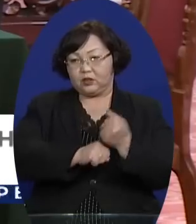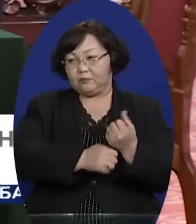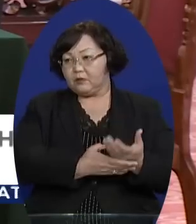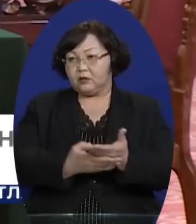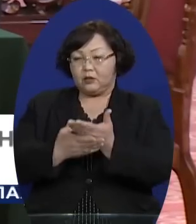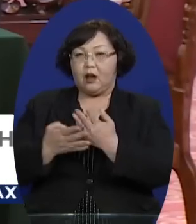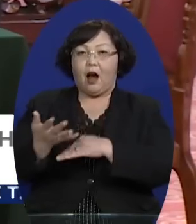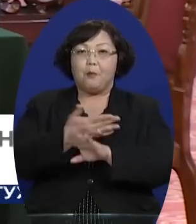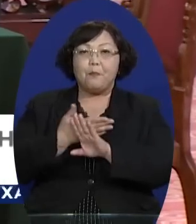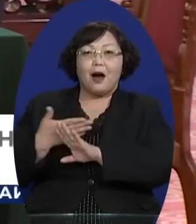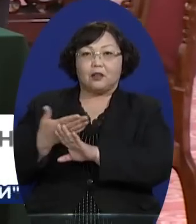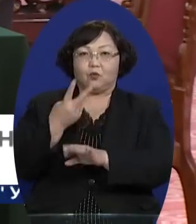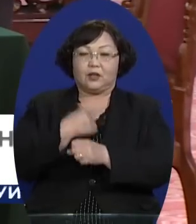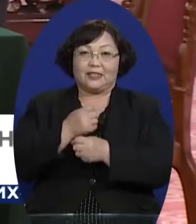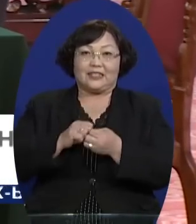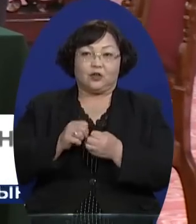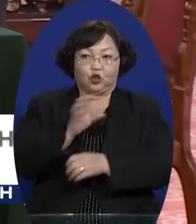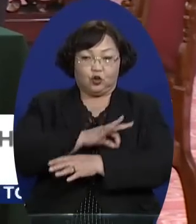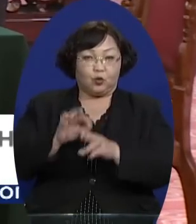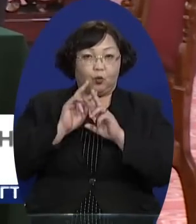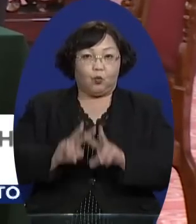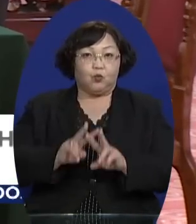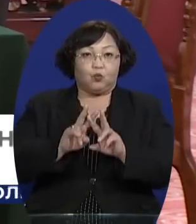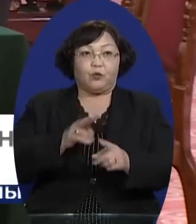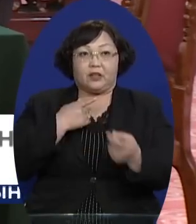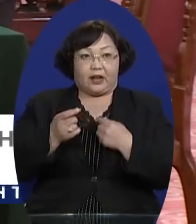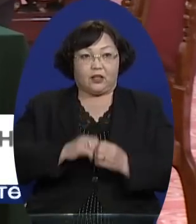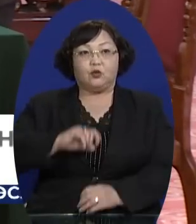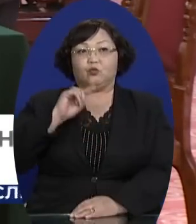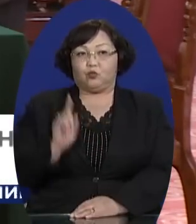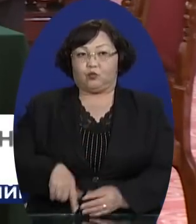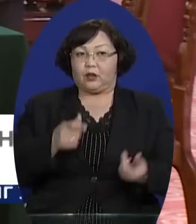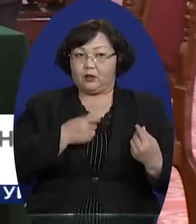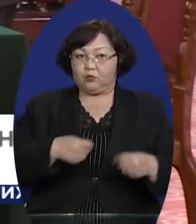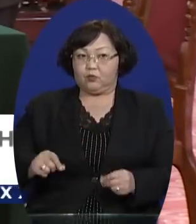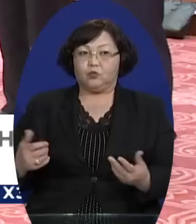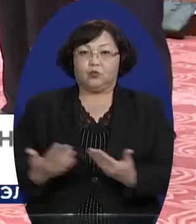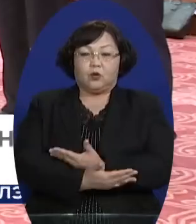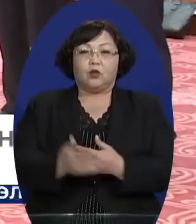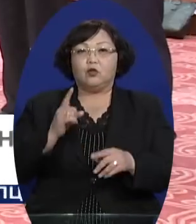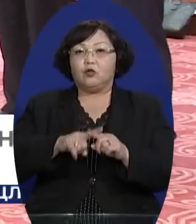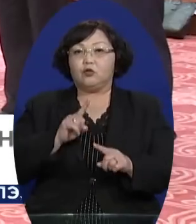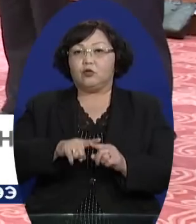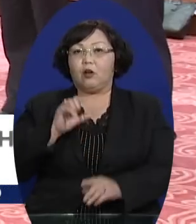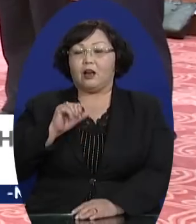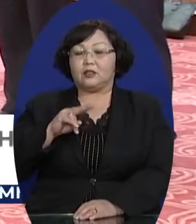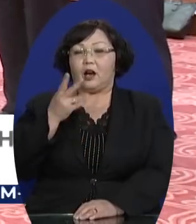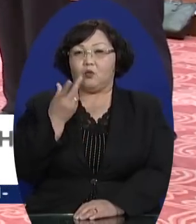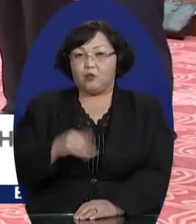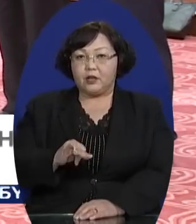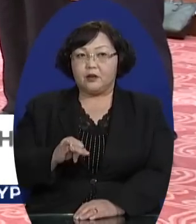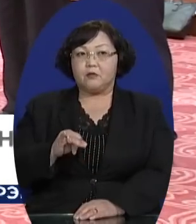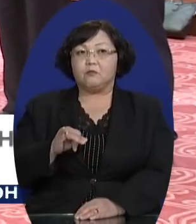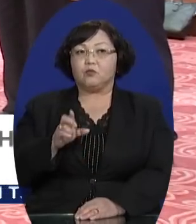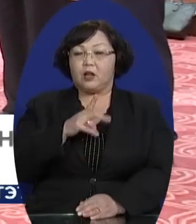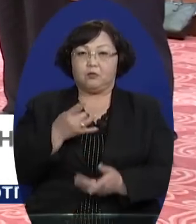За энэхүү төслийг цаашид үргэлжлүүлэх энэ хэлцээрт бол гараа үсэг зурлаа. За мөн хөдөө аж ахуйн бүтээгдэхүүн болон одоо ноос ноолуурыг уус